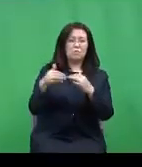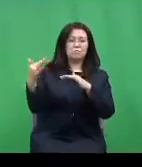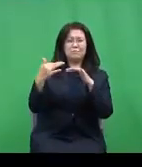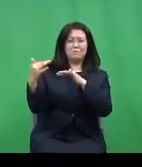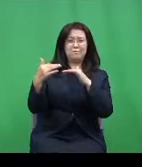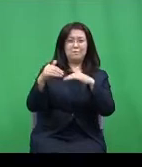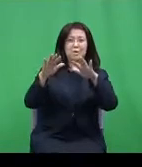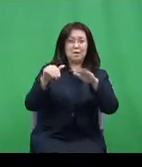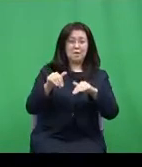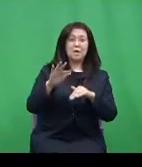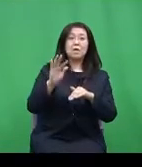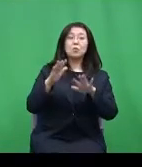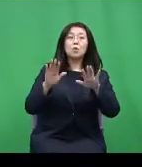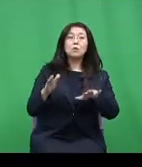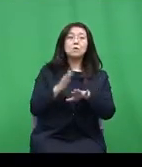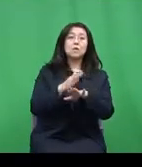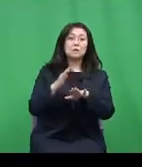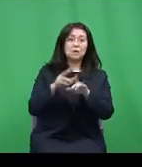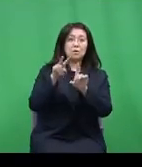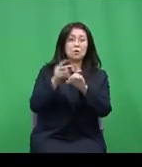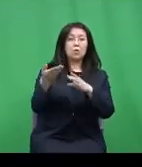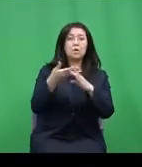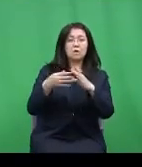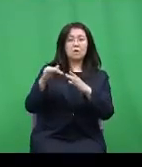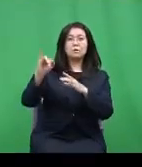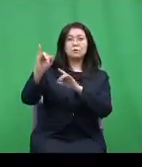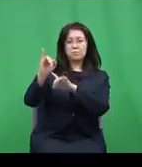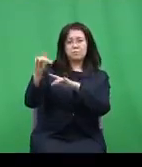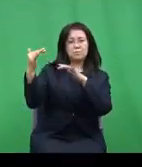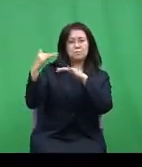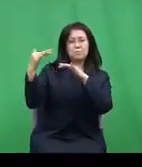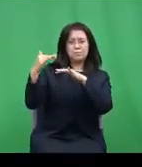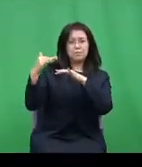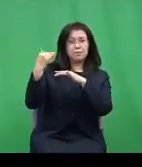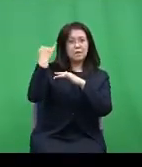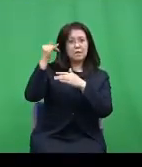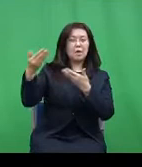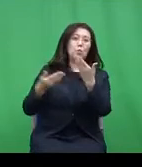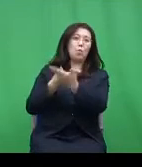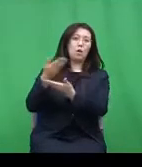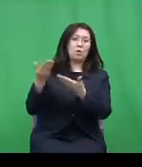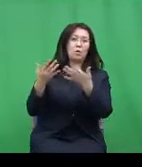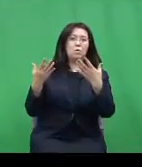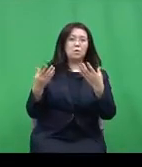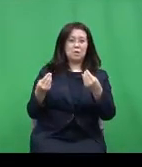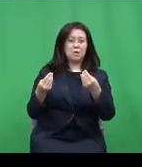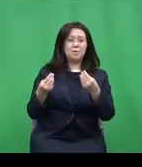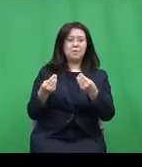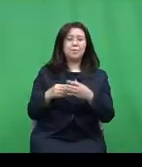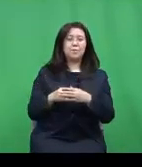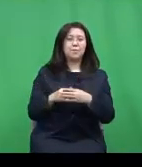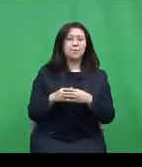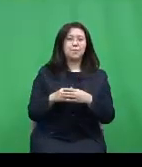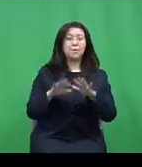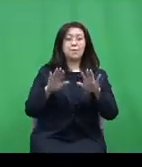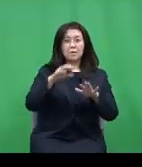かやったんですけど、直近では小池都知事といろいろ議論をして、まあ、ご承知の通り、まあ、今